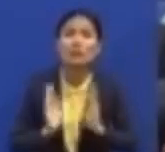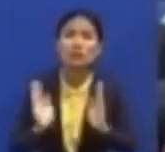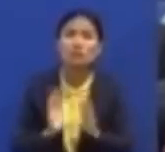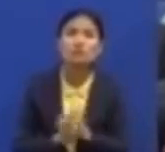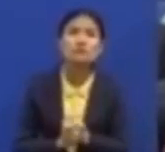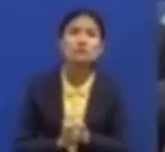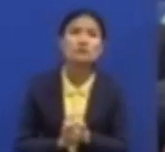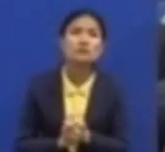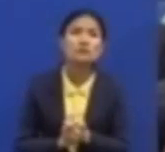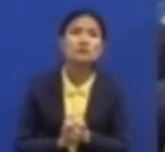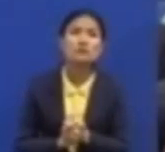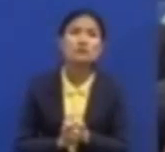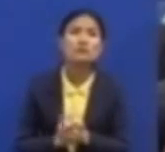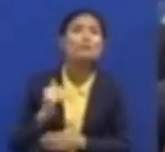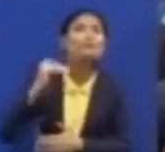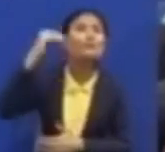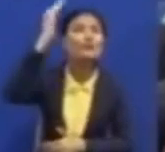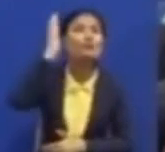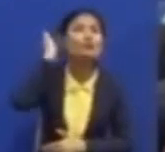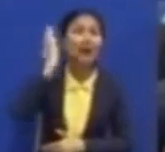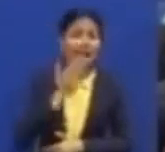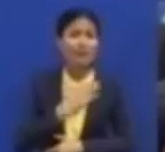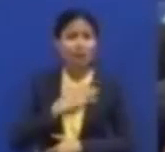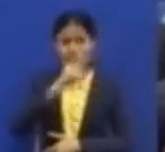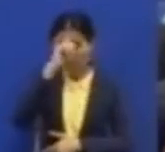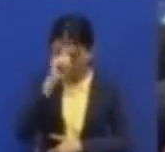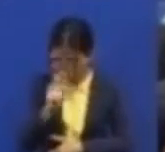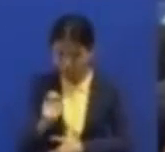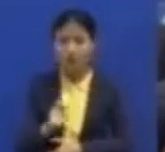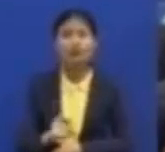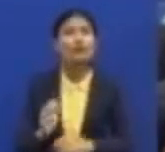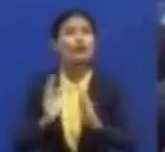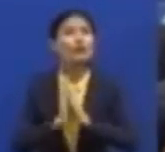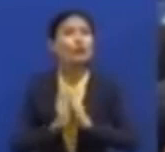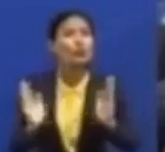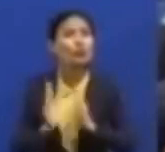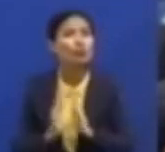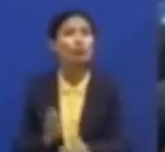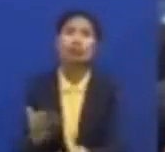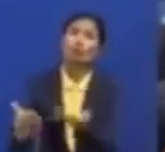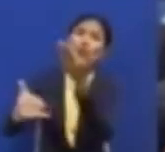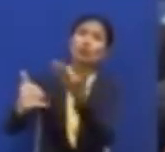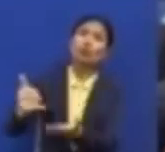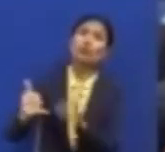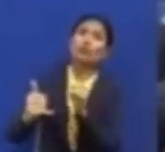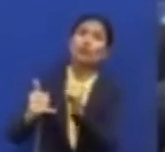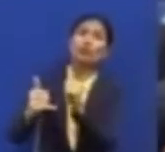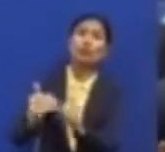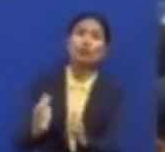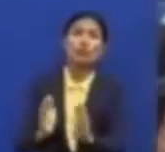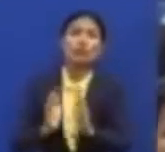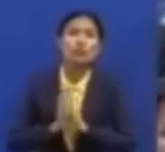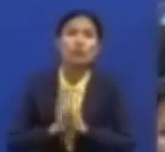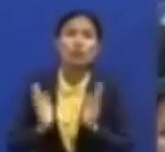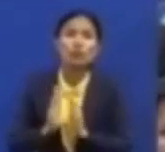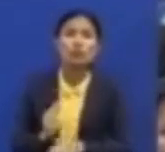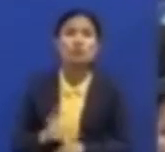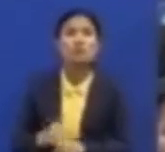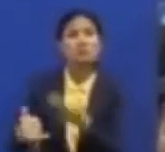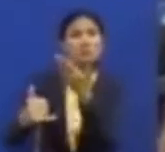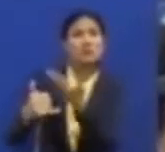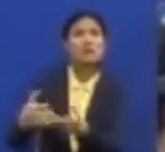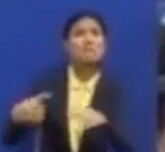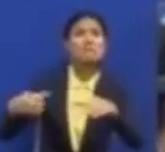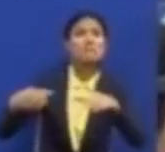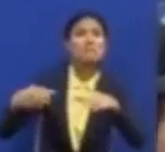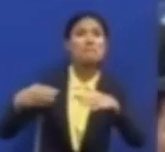งเป็นพี่ชายที่ผมเคารพมากท่านหนึ่งนี่แหละลูกผู้ชายตัวจริงครับท่า านออกมายอมรับเลยว่าพรรคพลังประชารัฐไม่พ